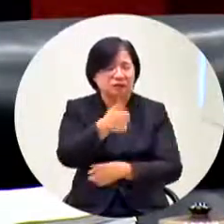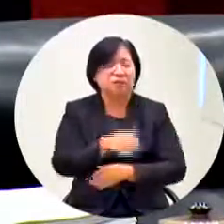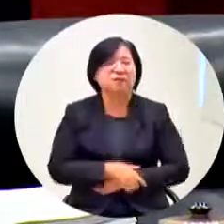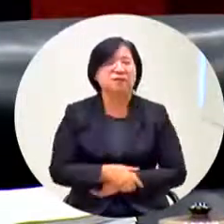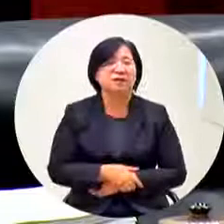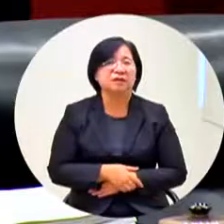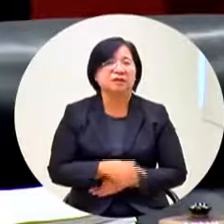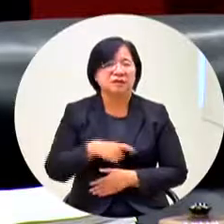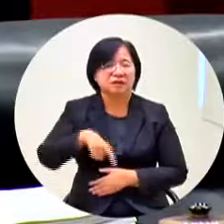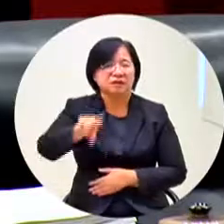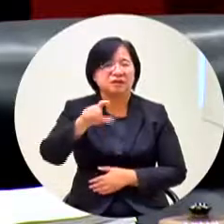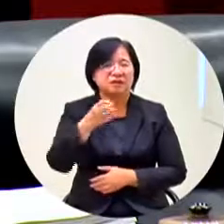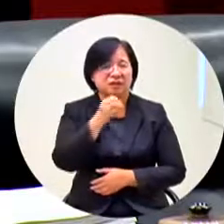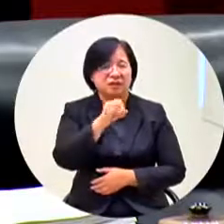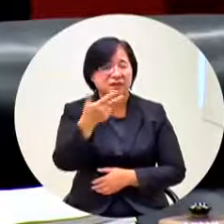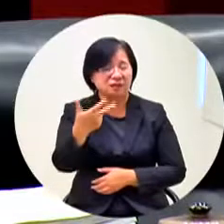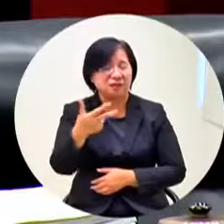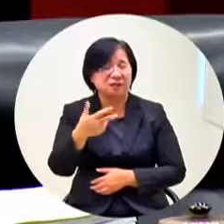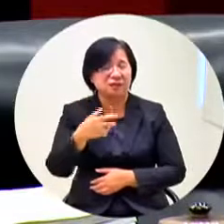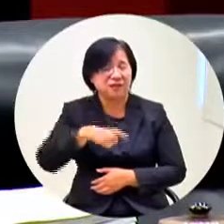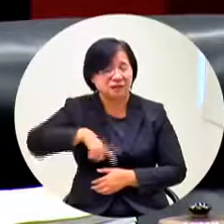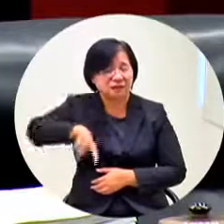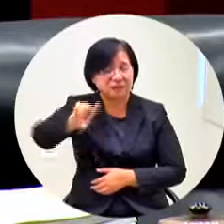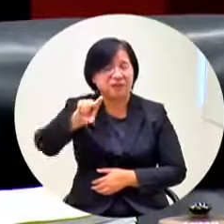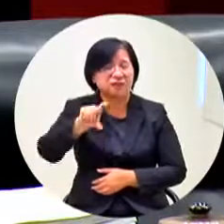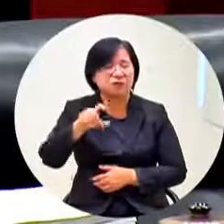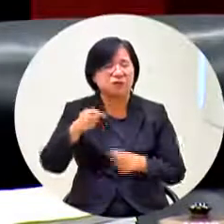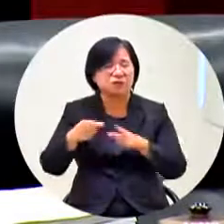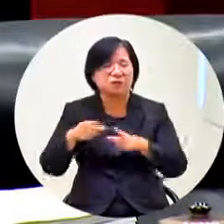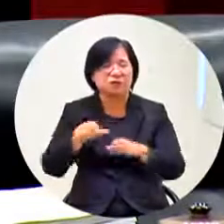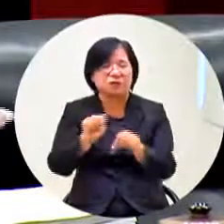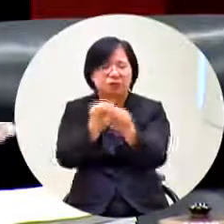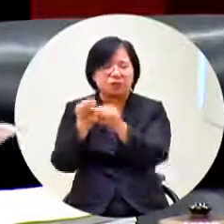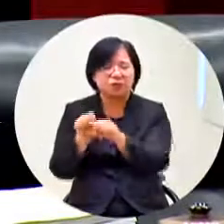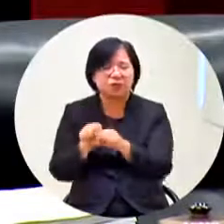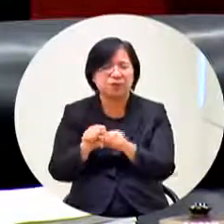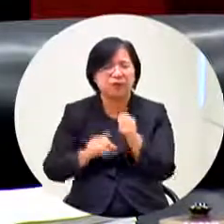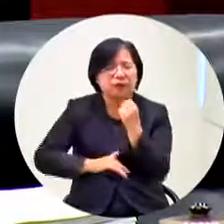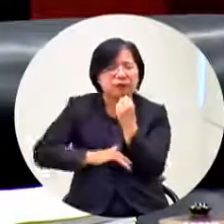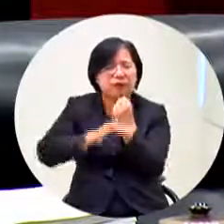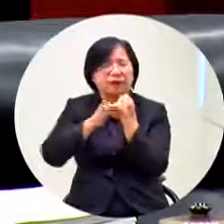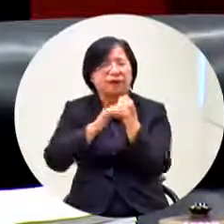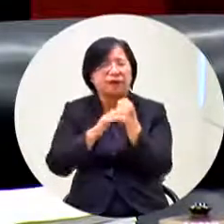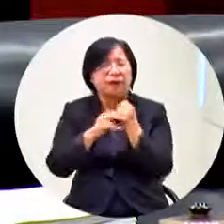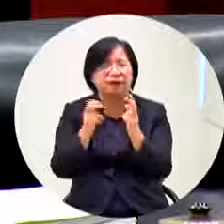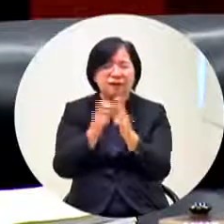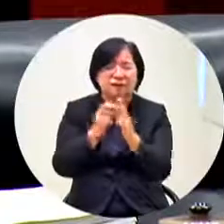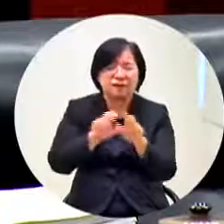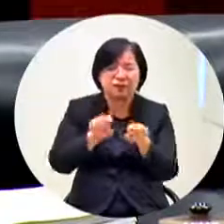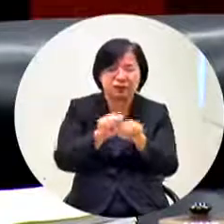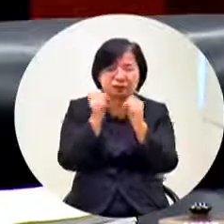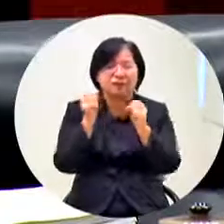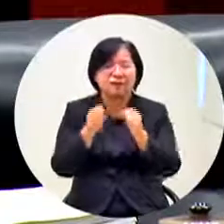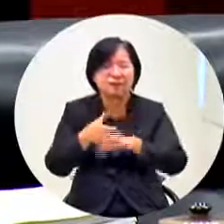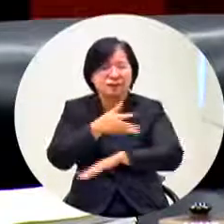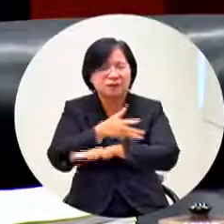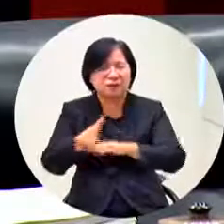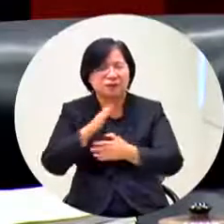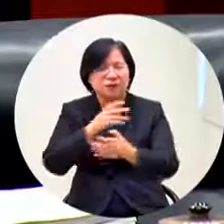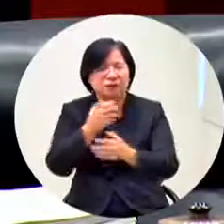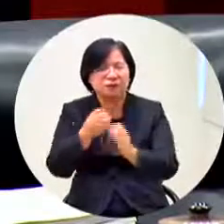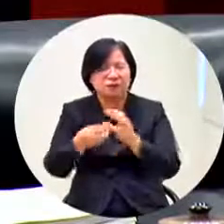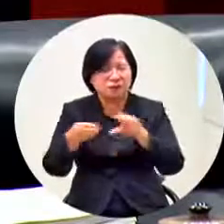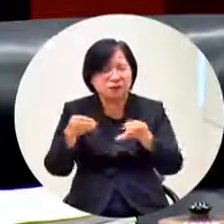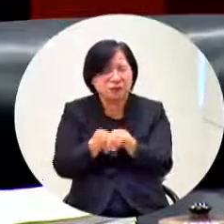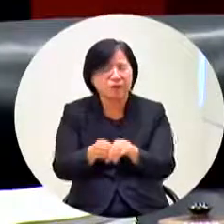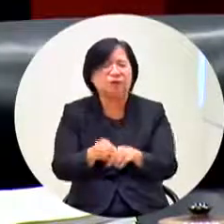公园破破烂烂啊，积水啦，然后椅子坏掉的啦，水沟不通的啦。所以那一天